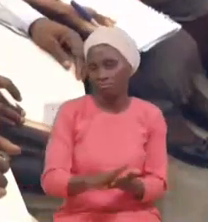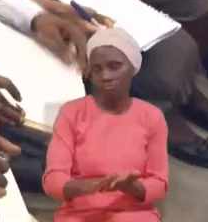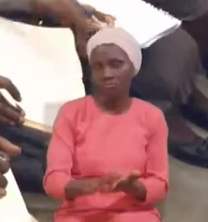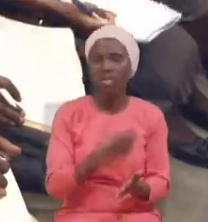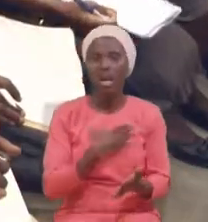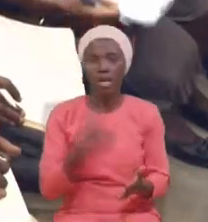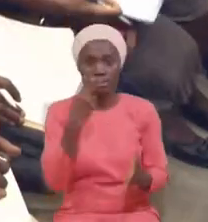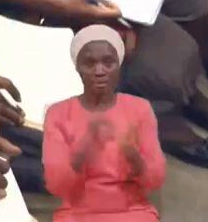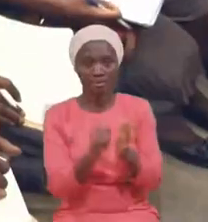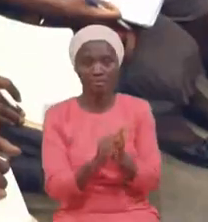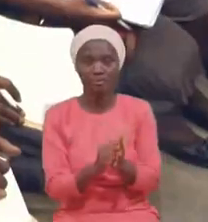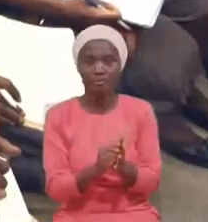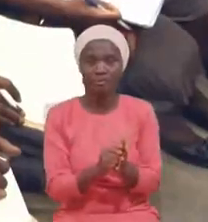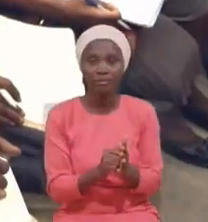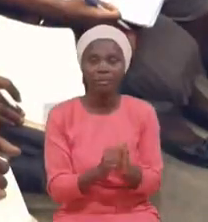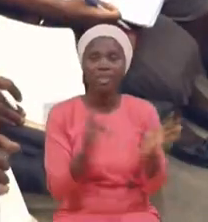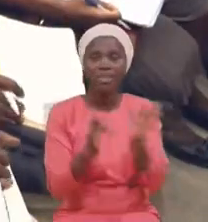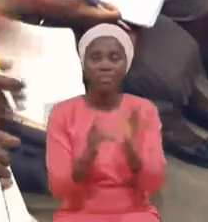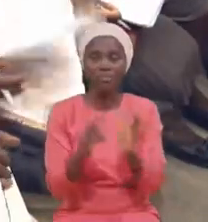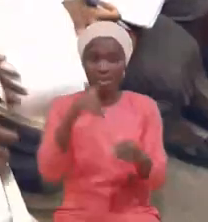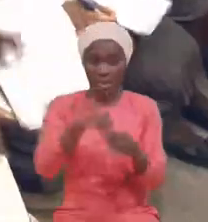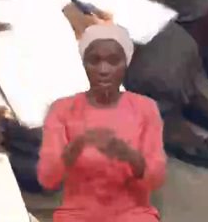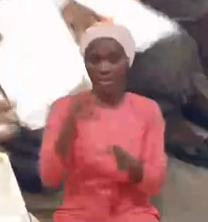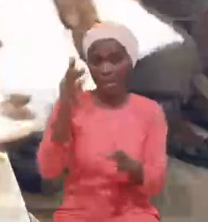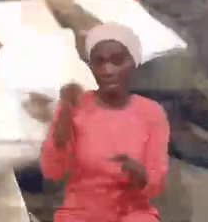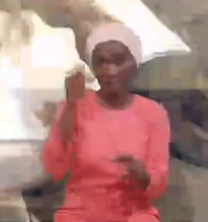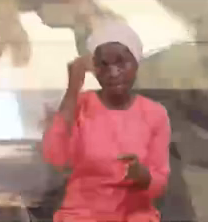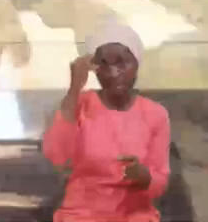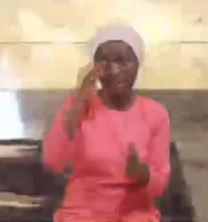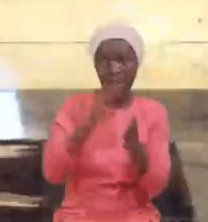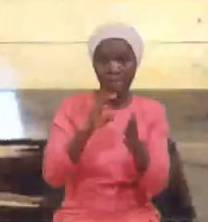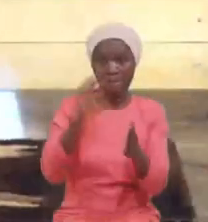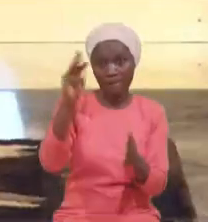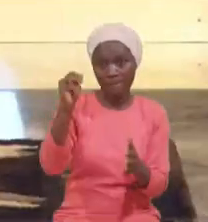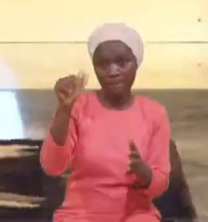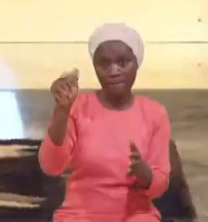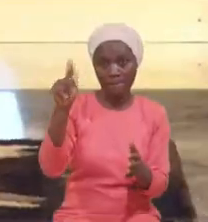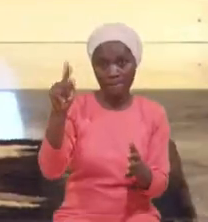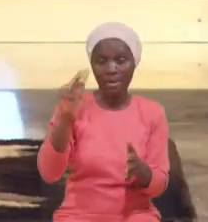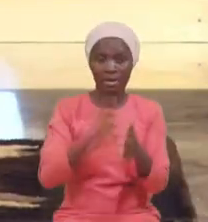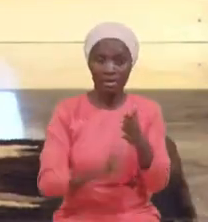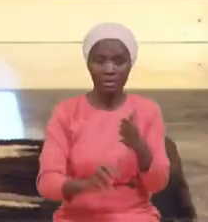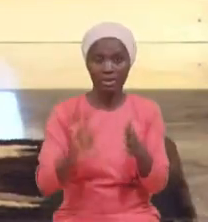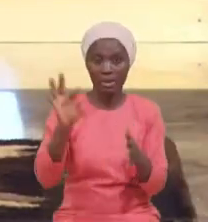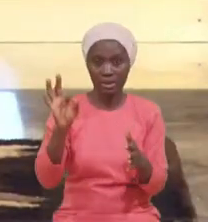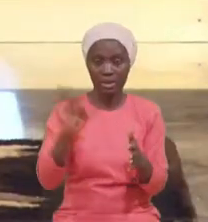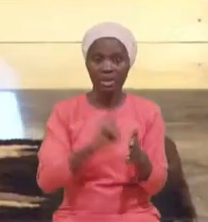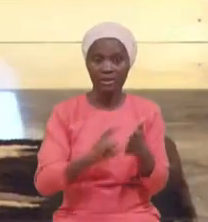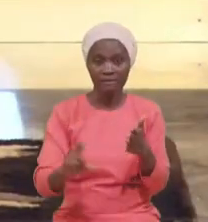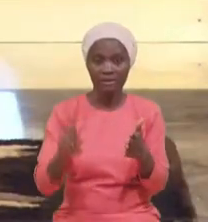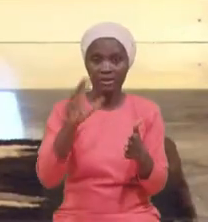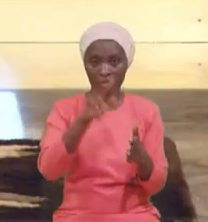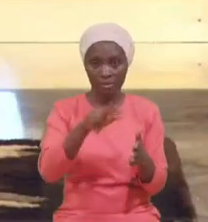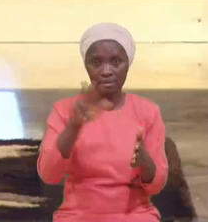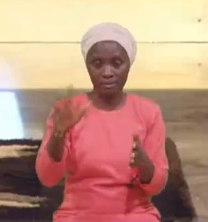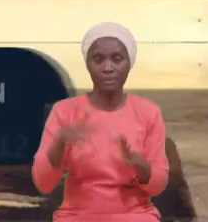Et pendant qu'il allait, il arriva qu'il fut guéri. Voilà la méthode de Jésus ici. On va